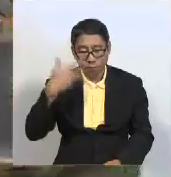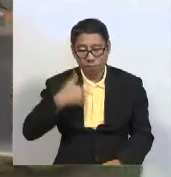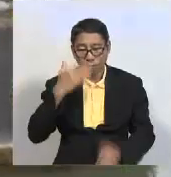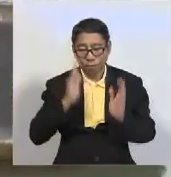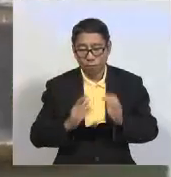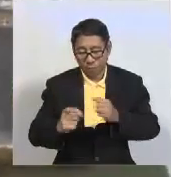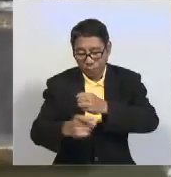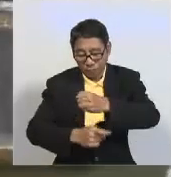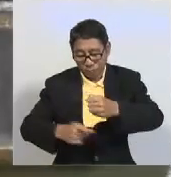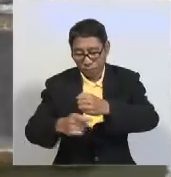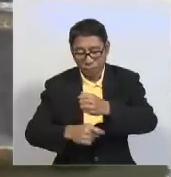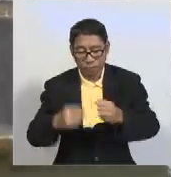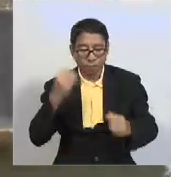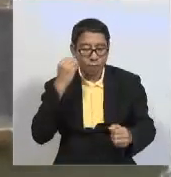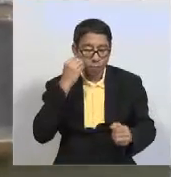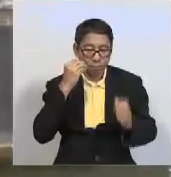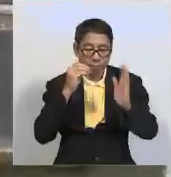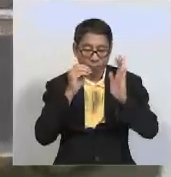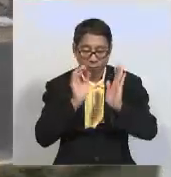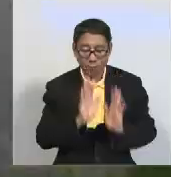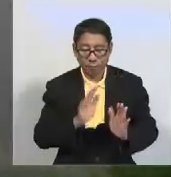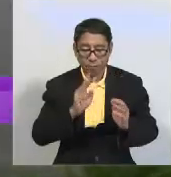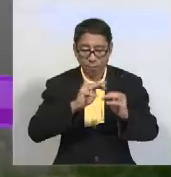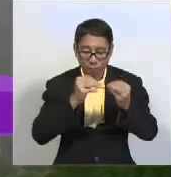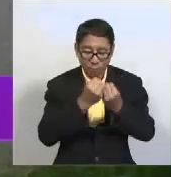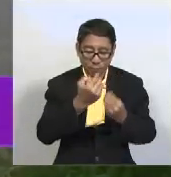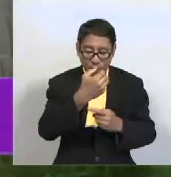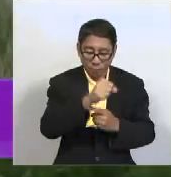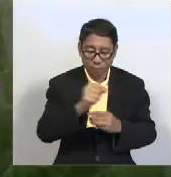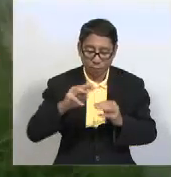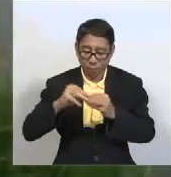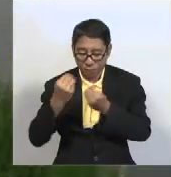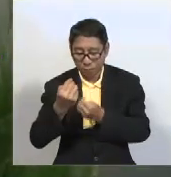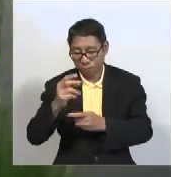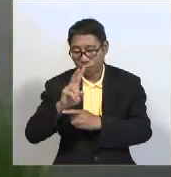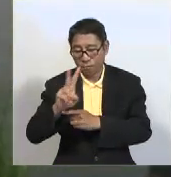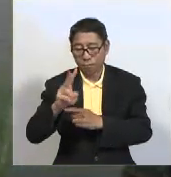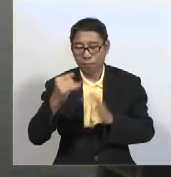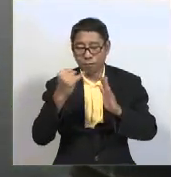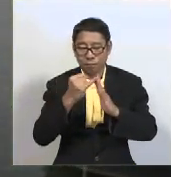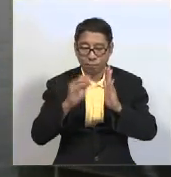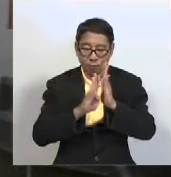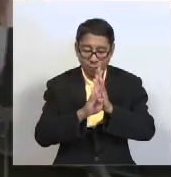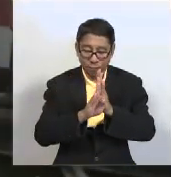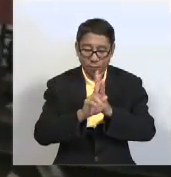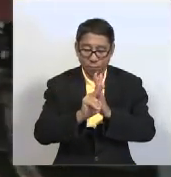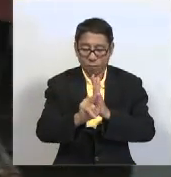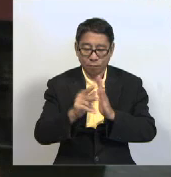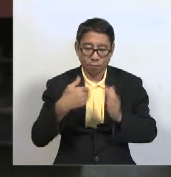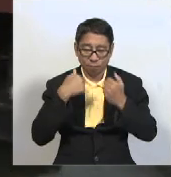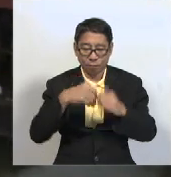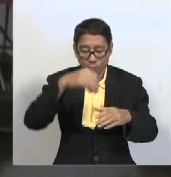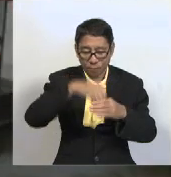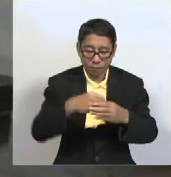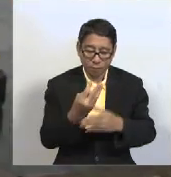ะชาวนาในพื้นที่บ้านแสนเจริญหมู่10และบ้านพันลำหมู่2ตำบลวิสิตอำเภอเมืองบึงกาฬที่ปลูก